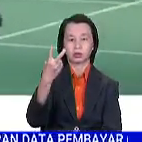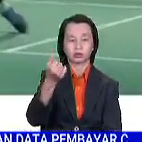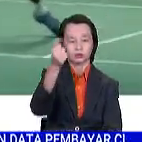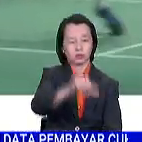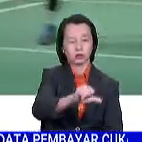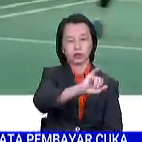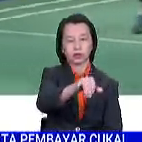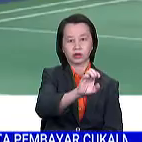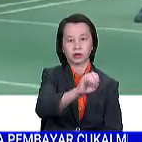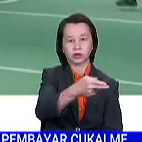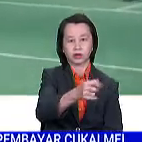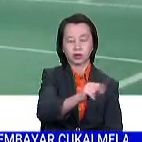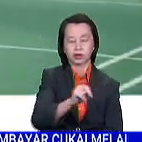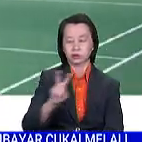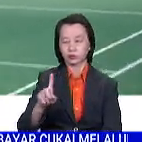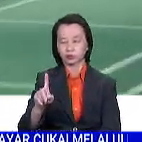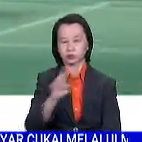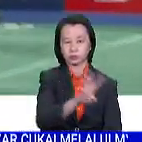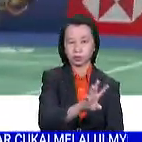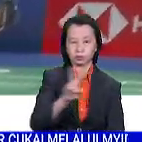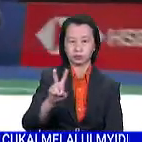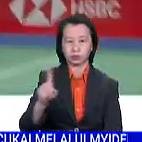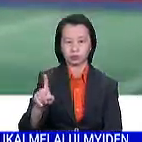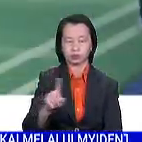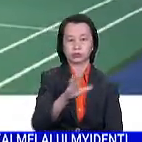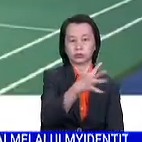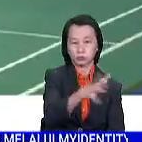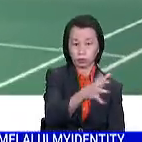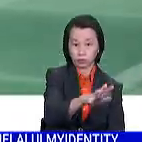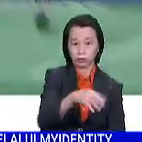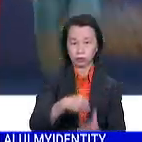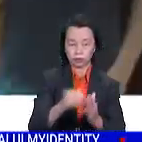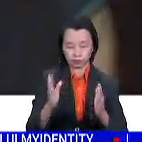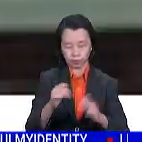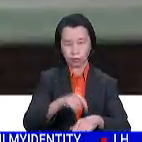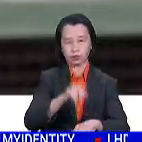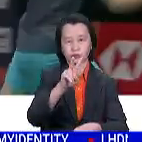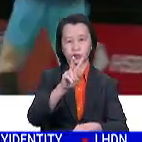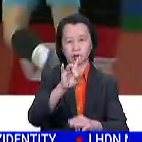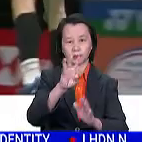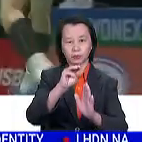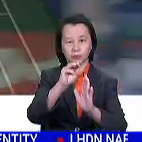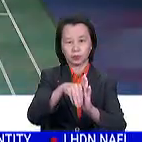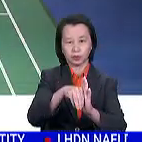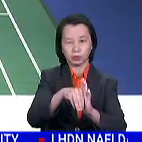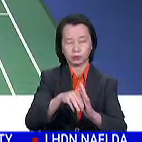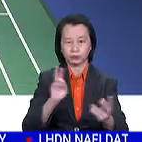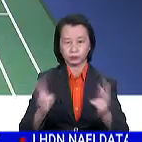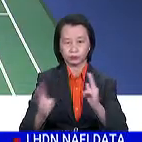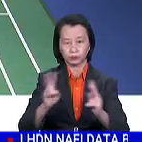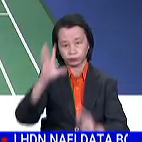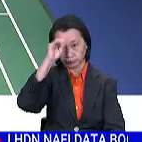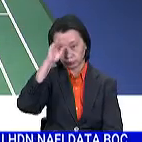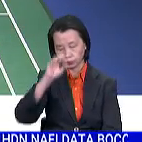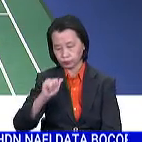mengalahkan Joni tojson 2014 21-15 dalam tempo 28 menit beregu lagi